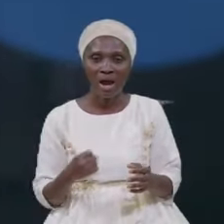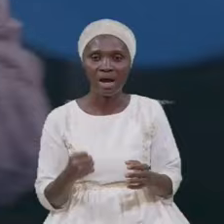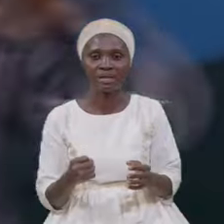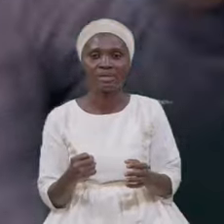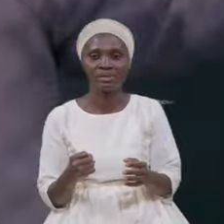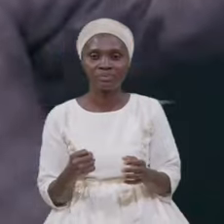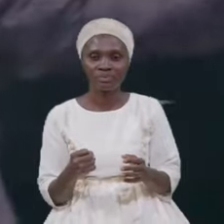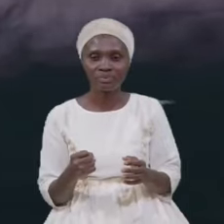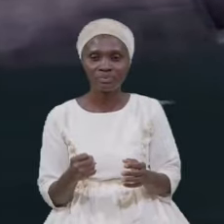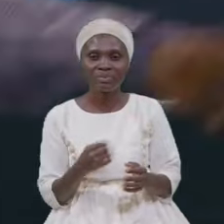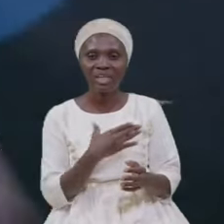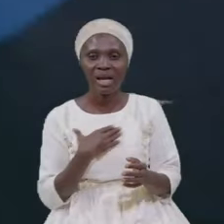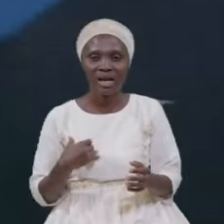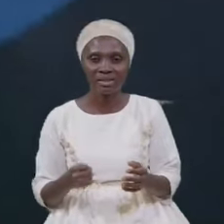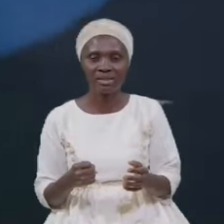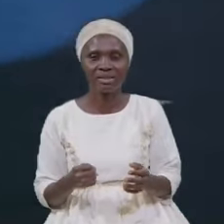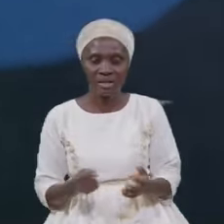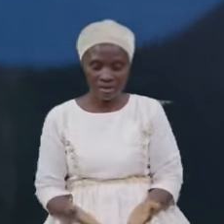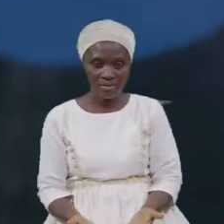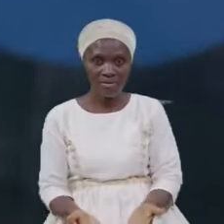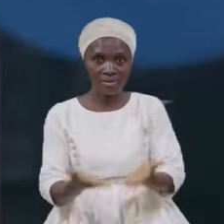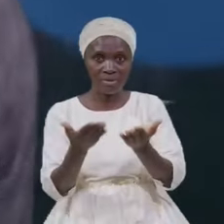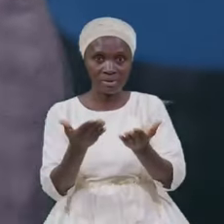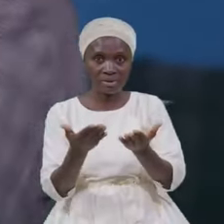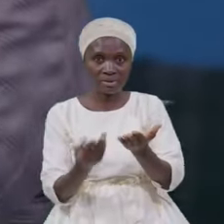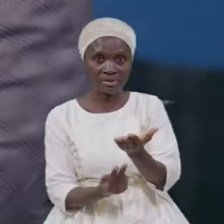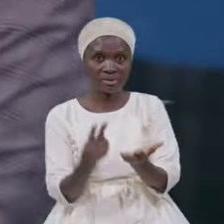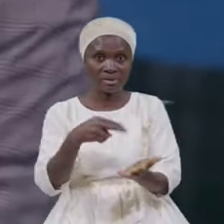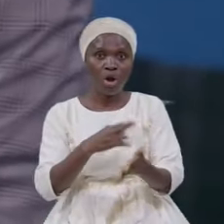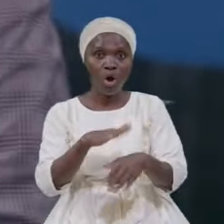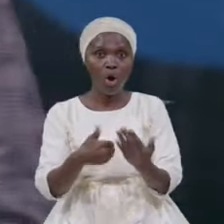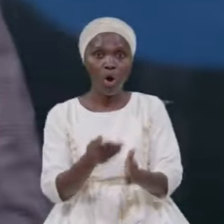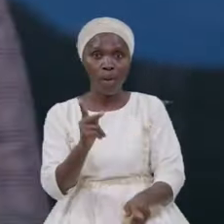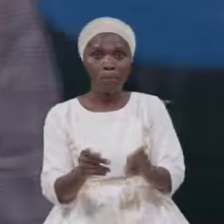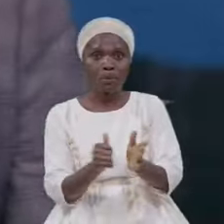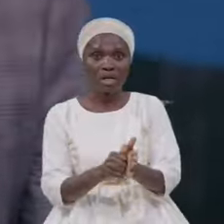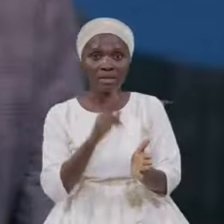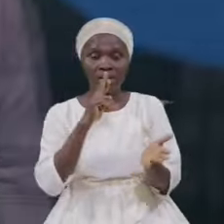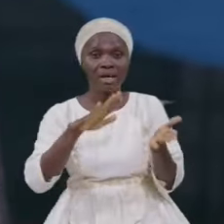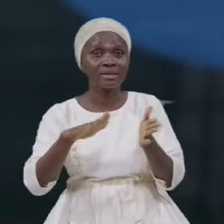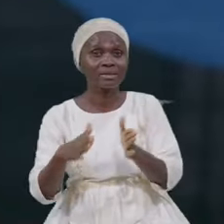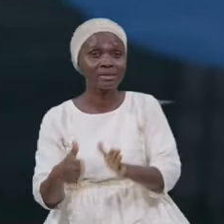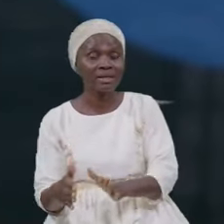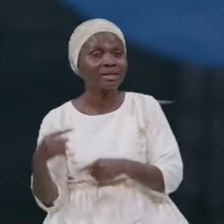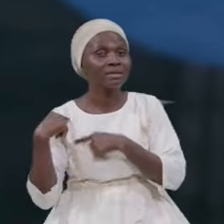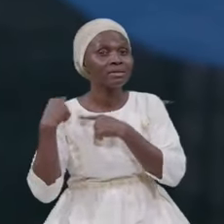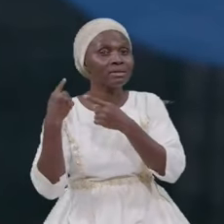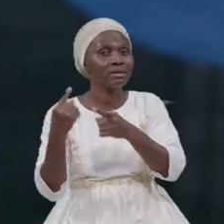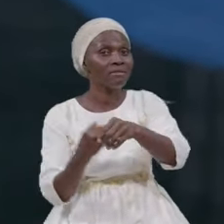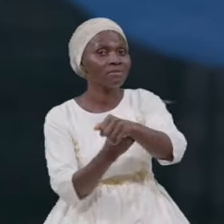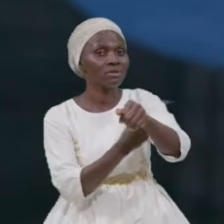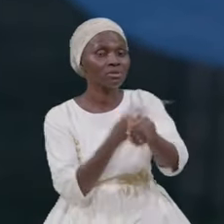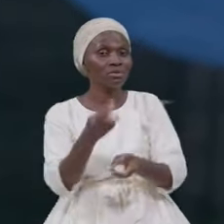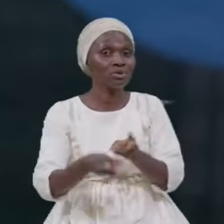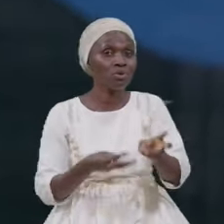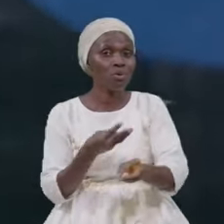étaient morts depuis la fondation du monde, jusqu'au dernier jour, ce jour sera aussi